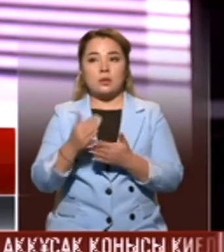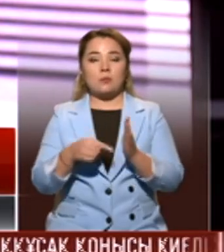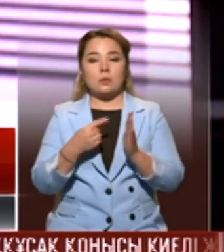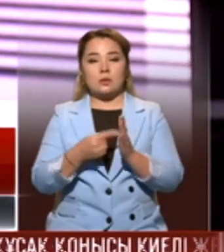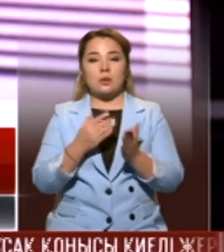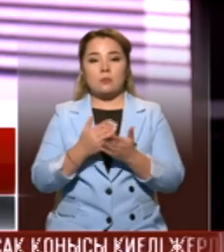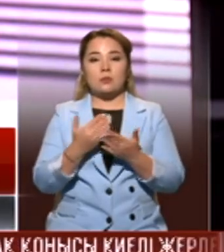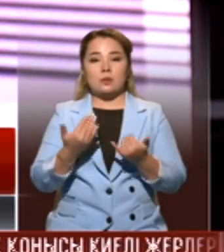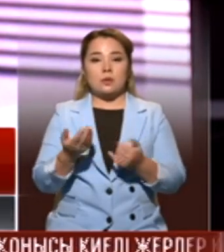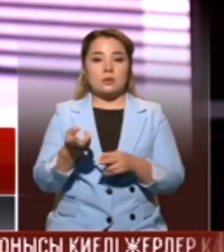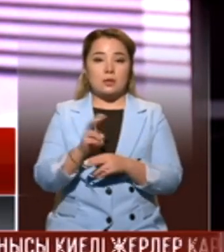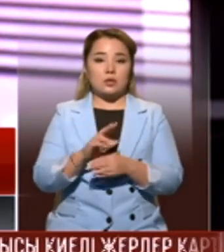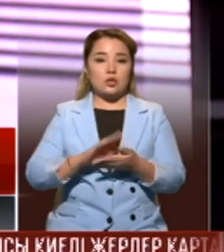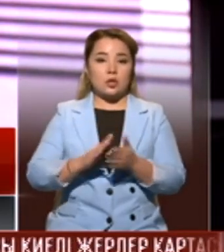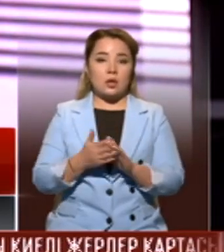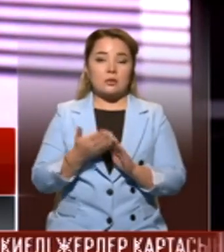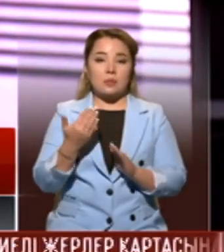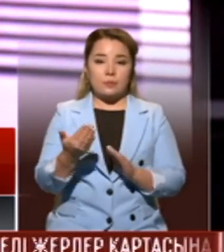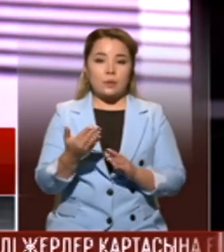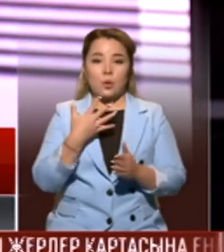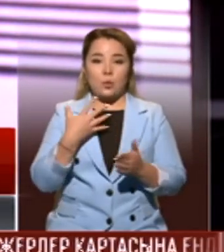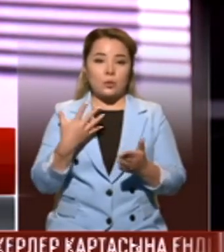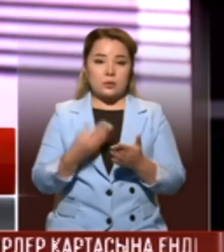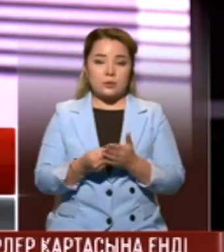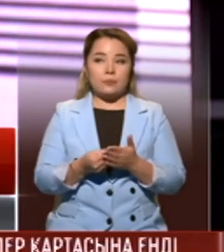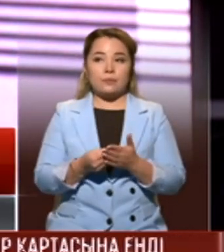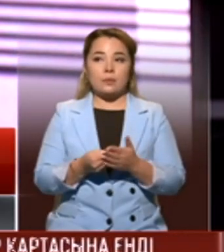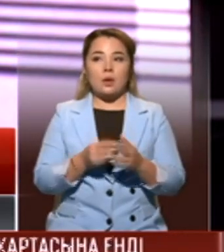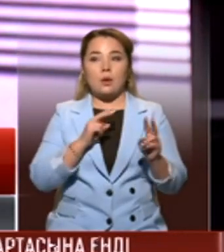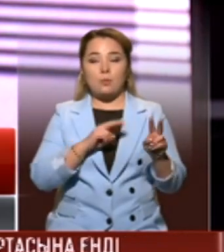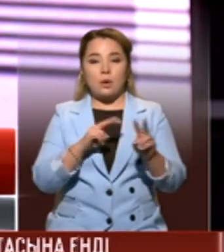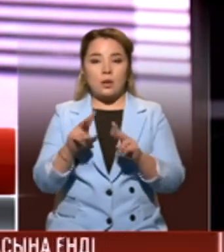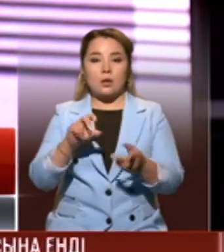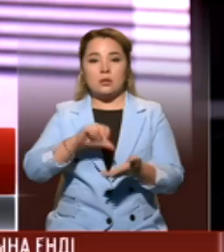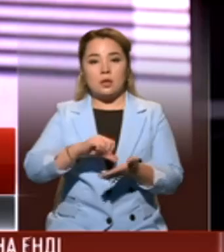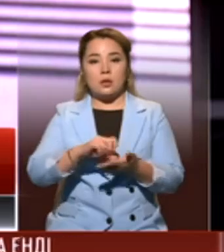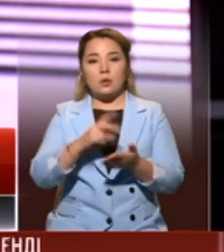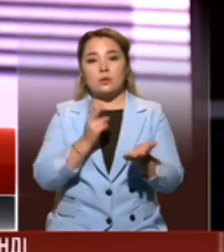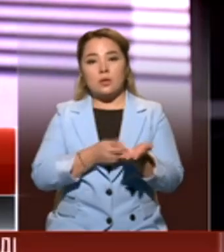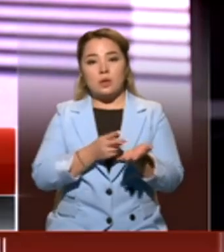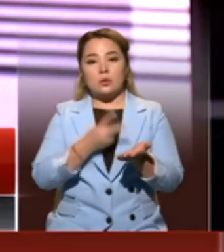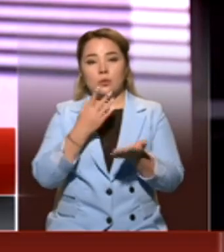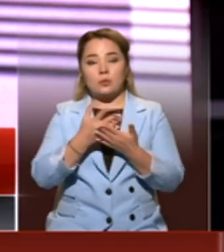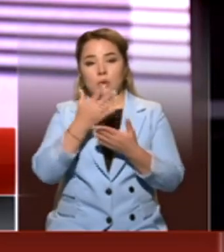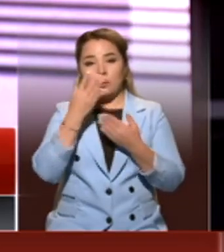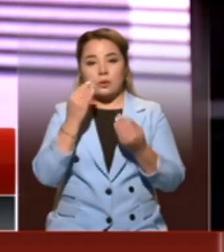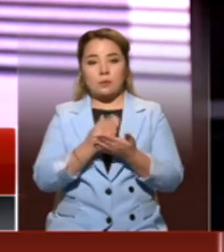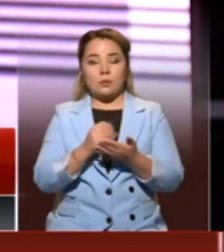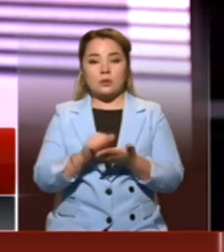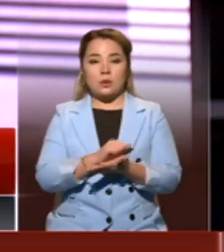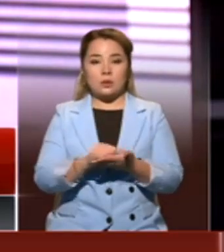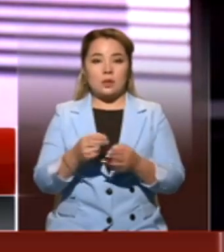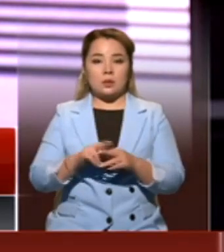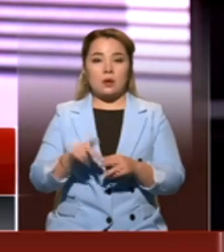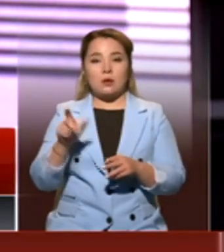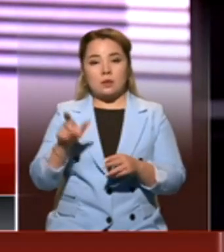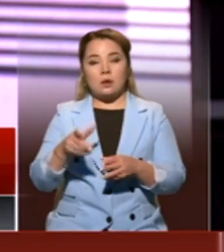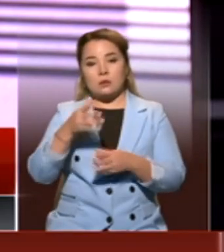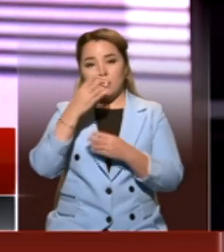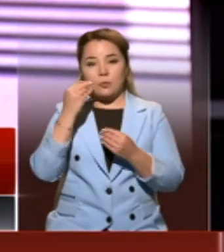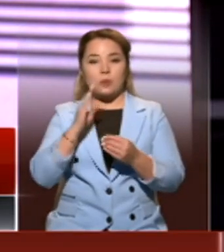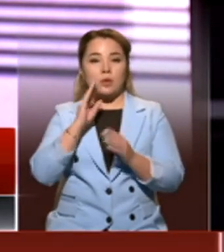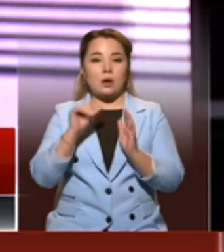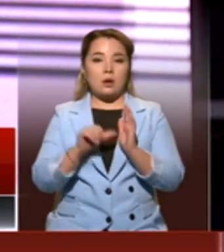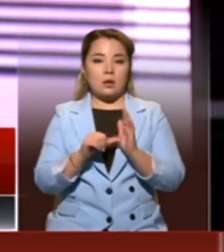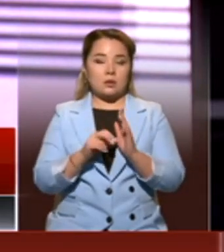мәселелері бар. Ең біріншісі кіргізбей қоятын жағдай, ол өзінің бақылаушы, байқаушы екенін дәлелдейтін құжаттарды ұмытып кетсе. Адам болғаннан кейін ұмытып кетеді. Таңғы сағат 6-тан бастап